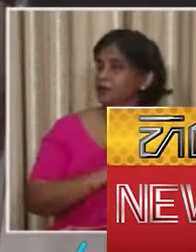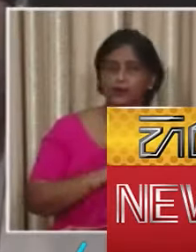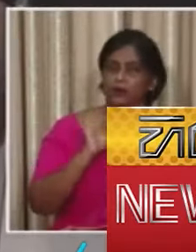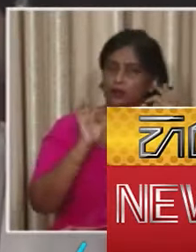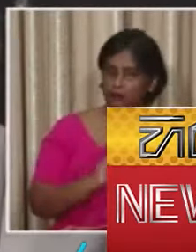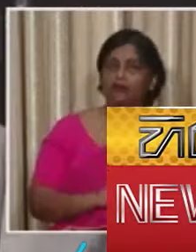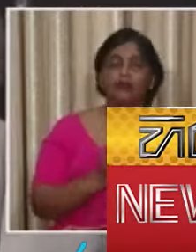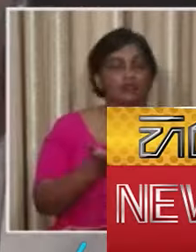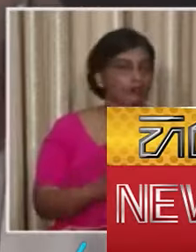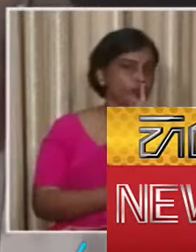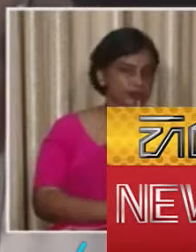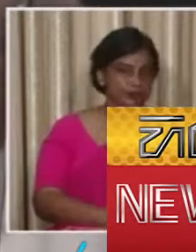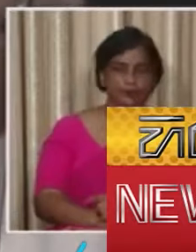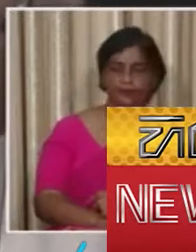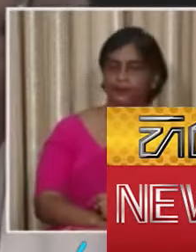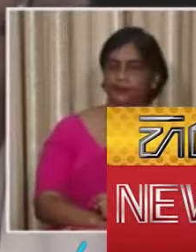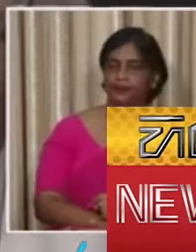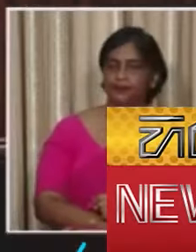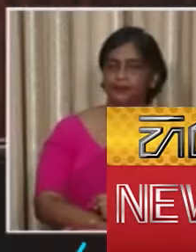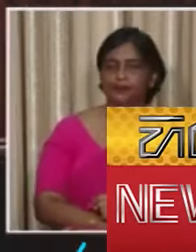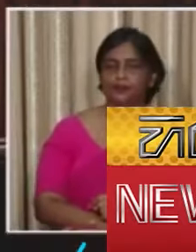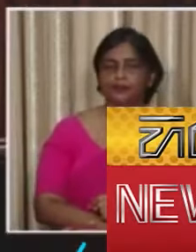බව තවත් අය කිව්වා.